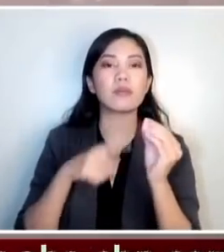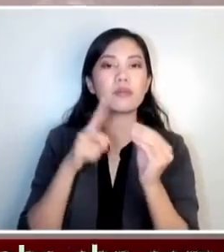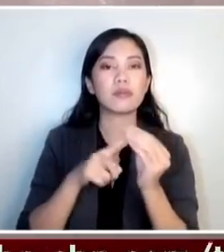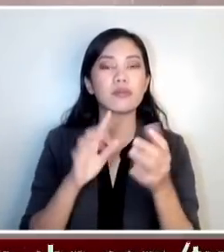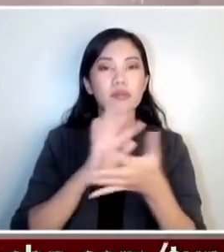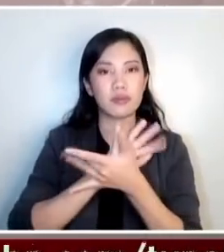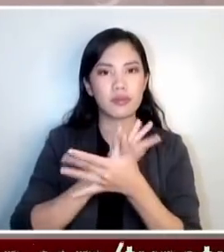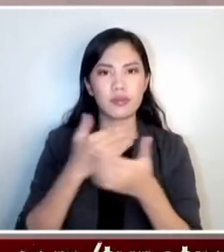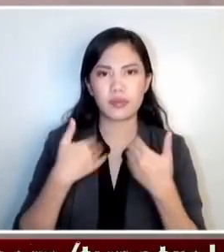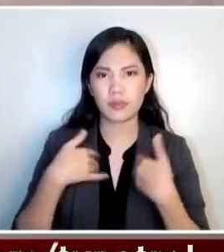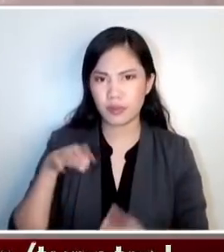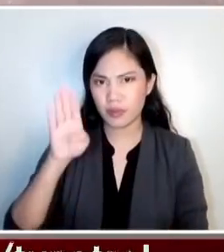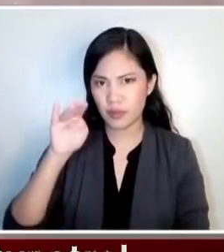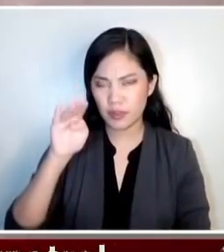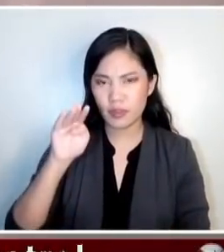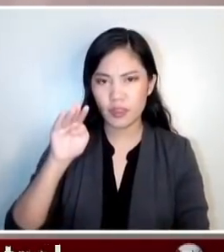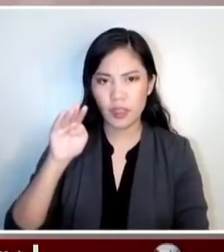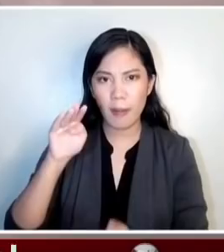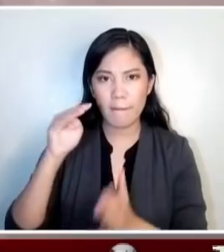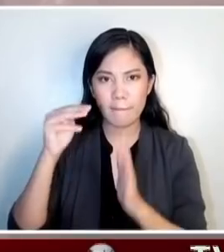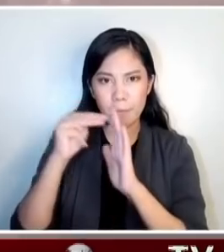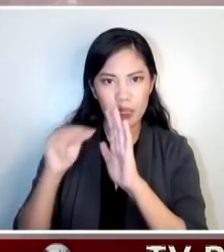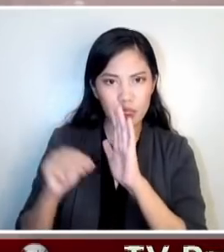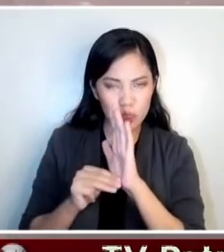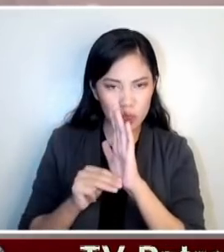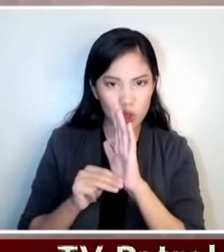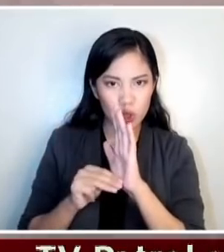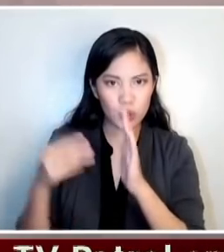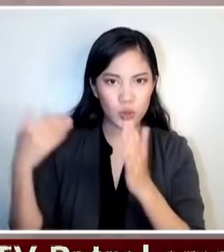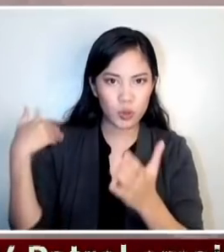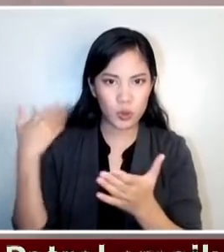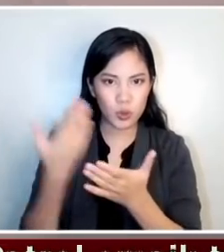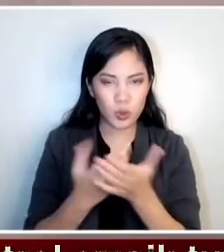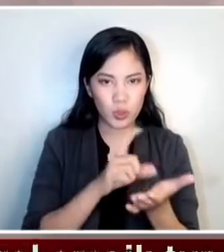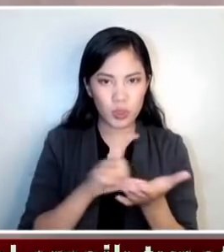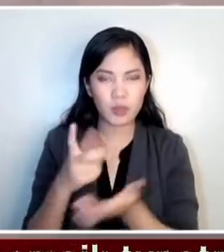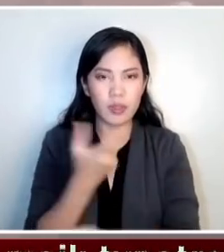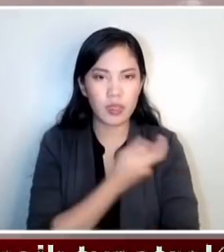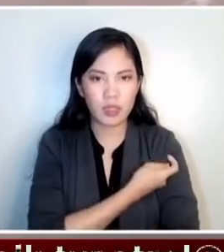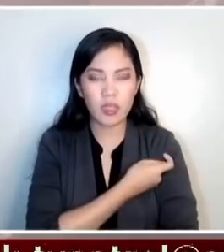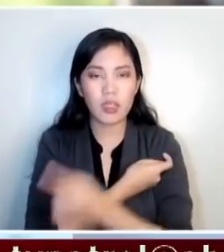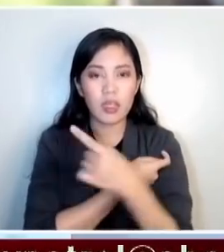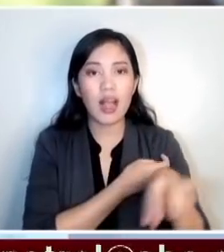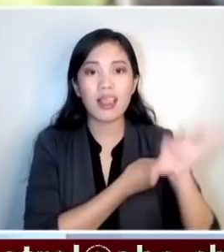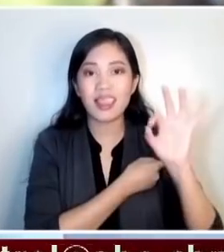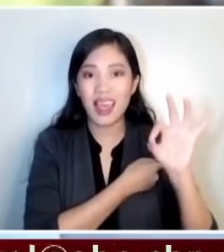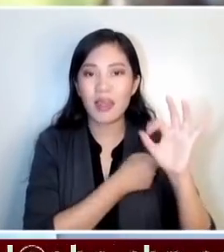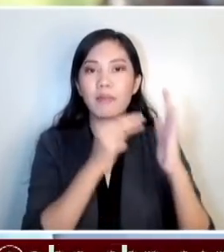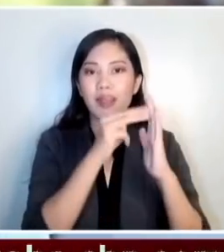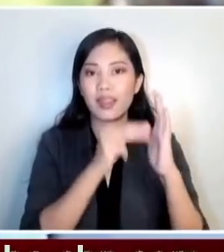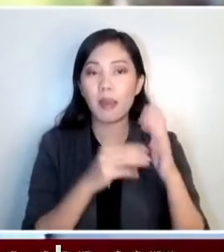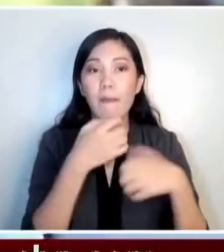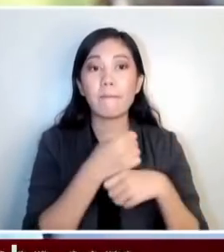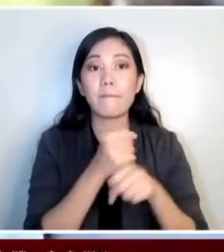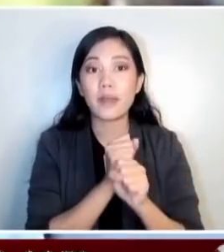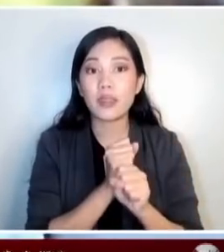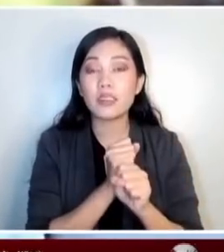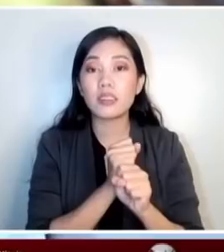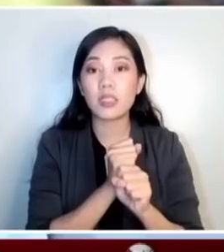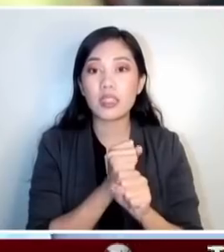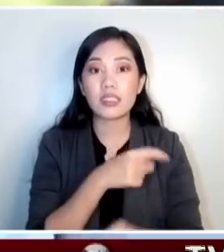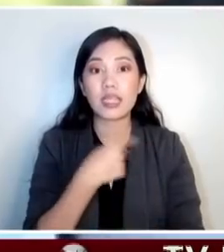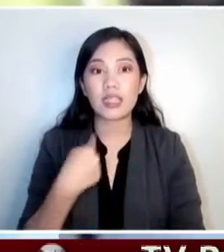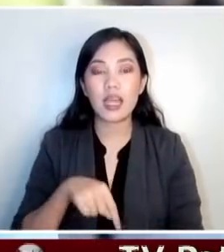14.2 million COVID vaccine doses na dumating sa Pilipinas, 9 milyon ay gawa ng Sinovac. Gusto natin yung talagang tinatawag